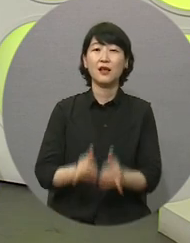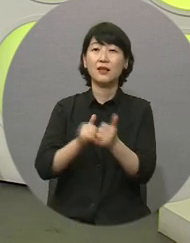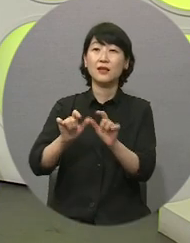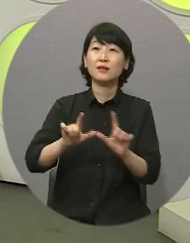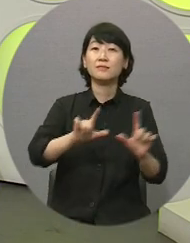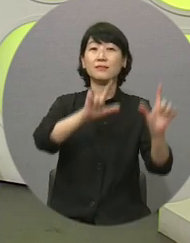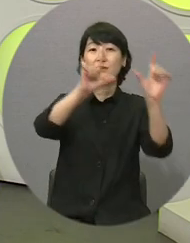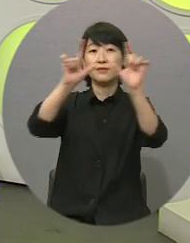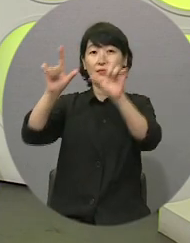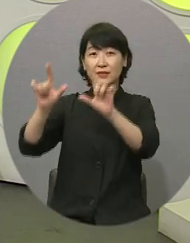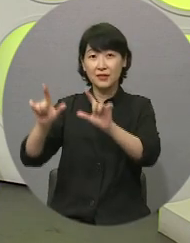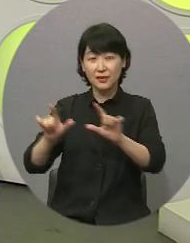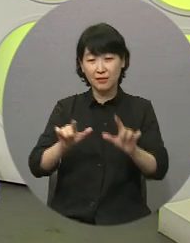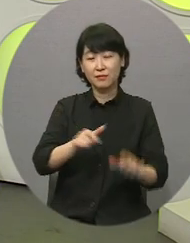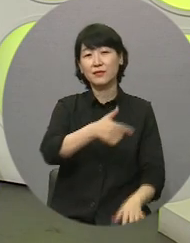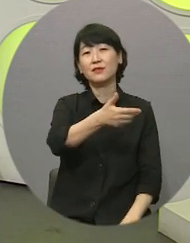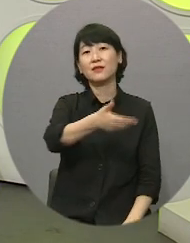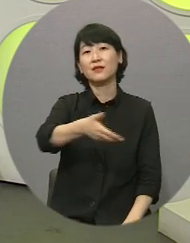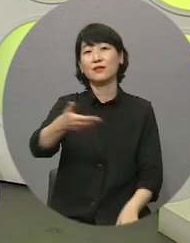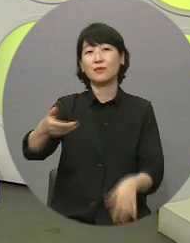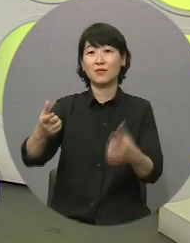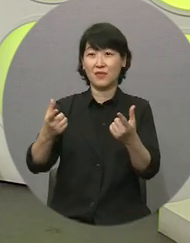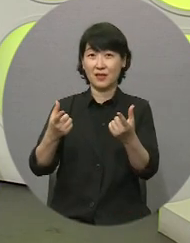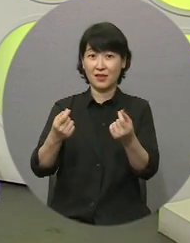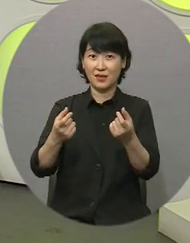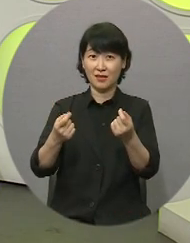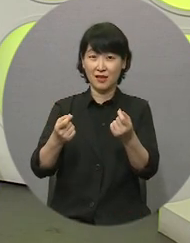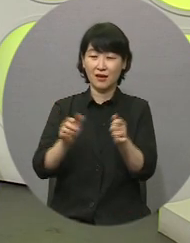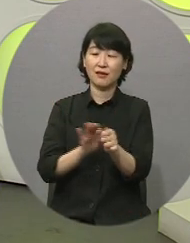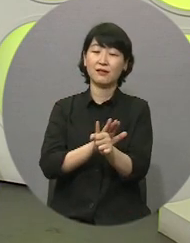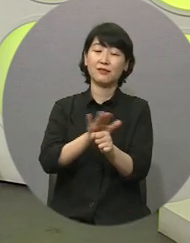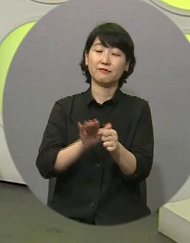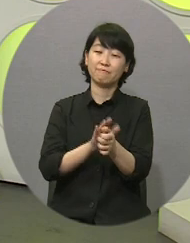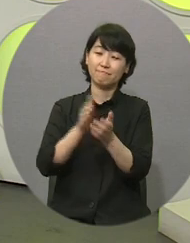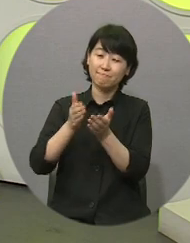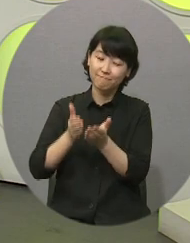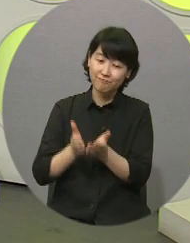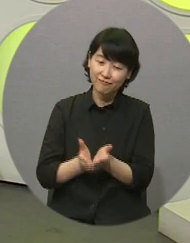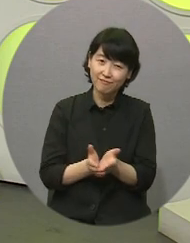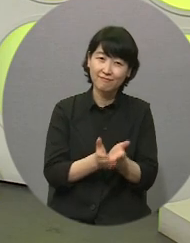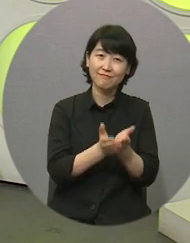인생의 강물에도 산을 띄우고